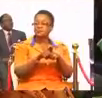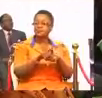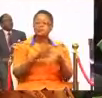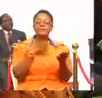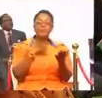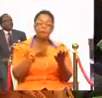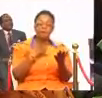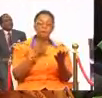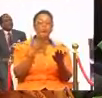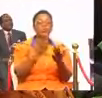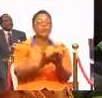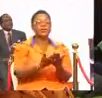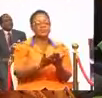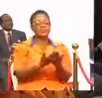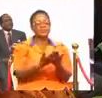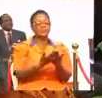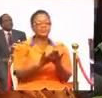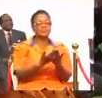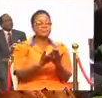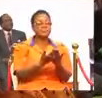nataka kuwashukuru